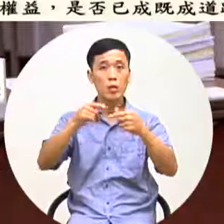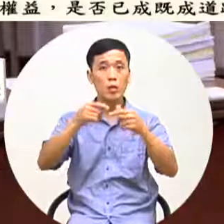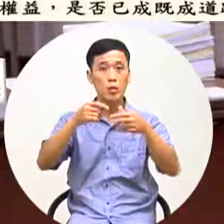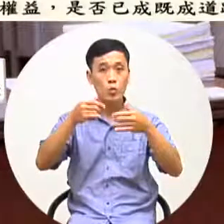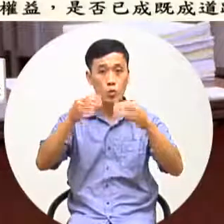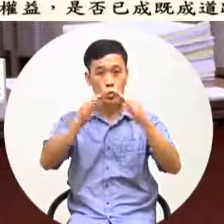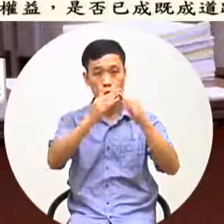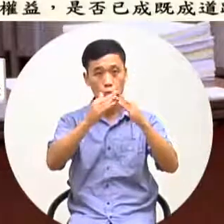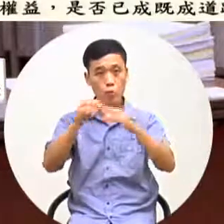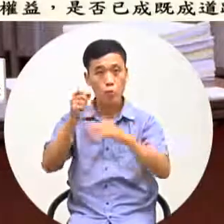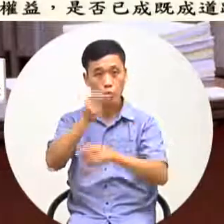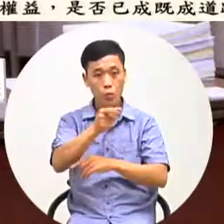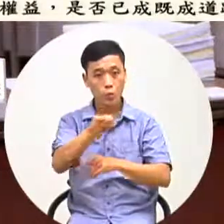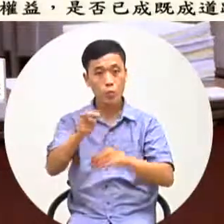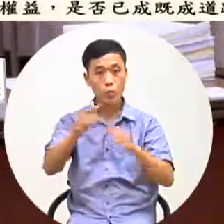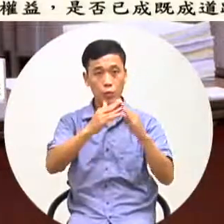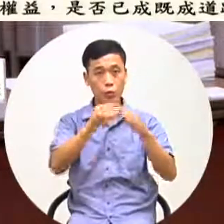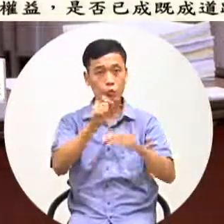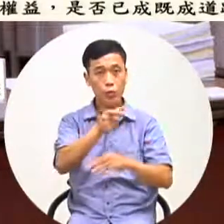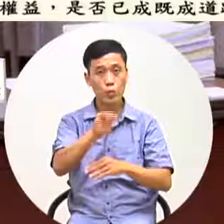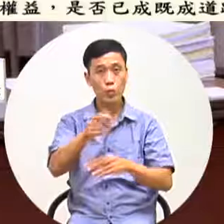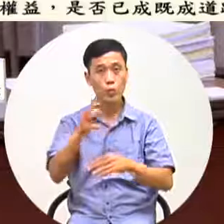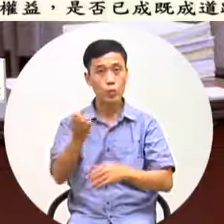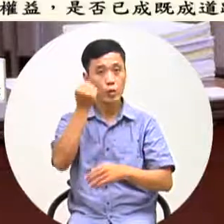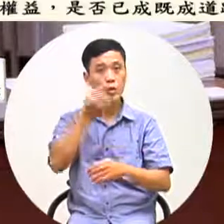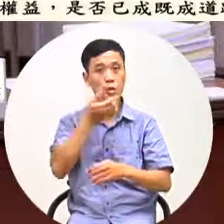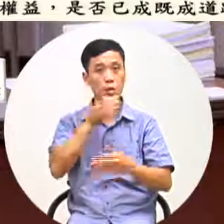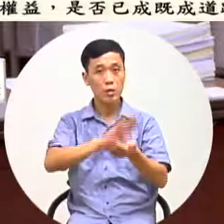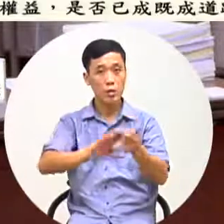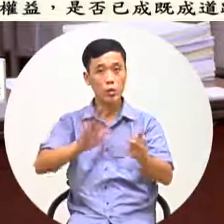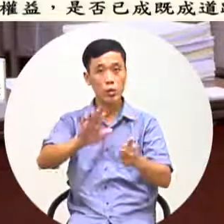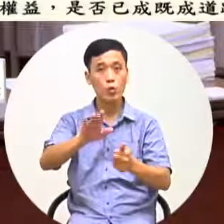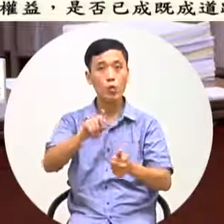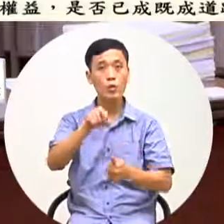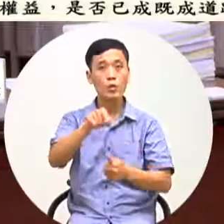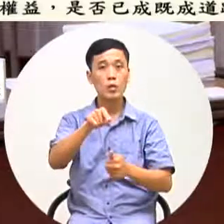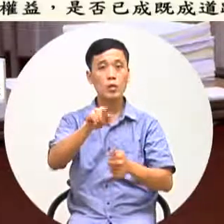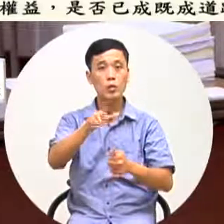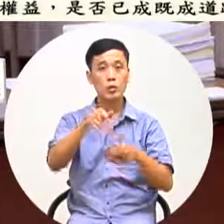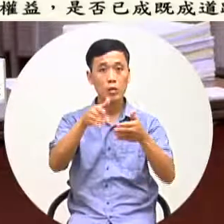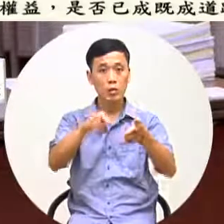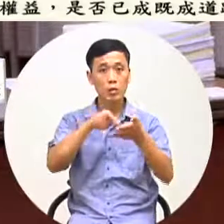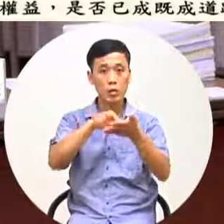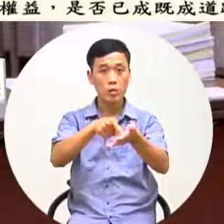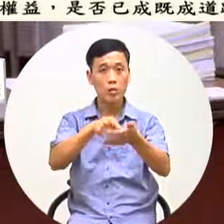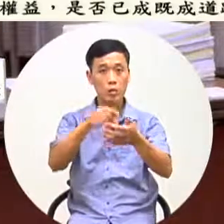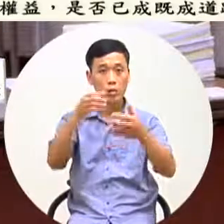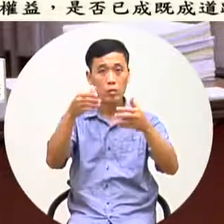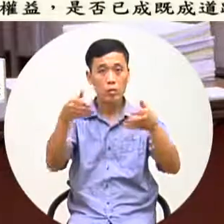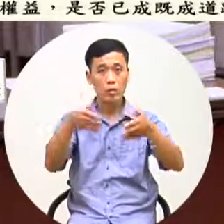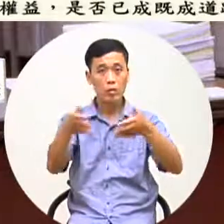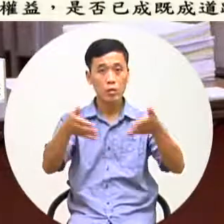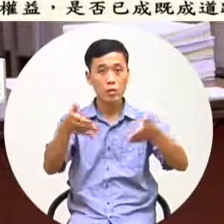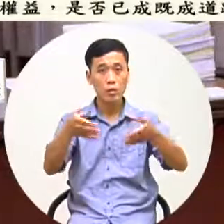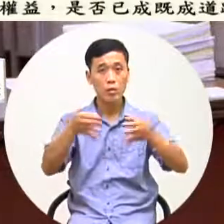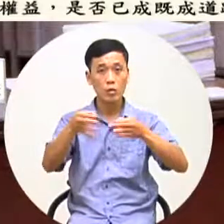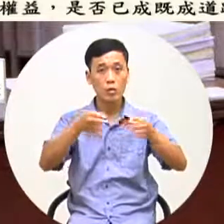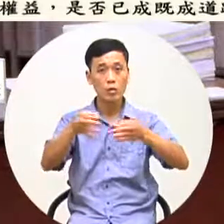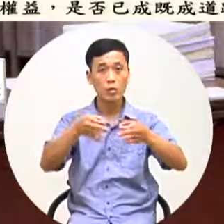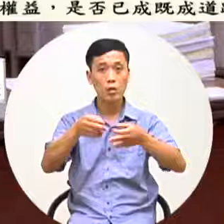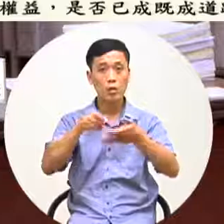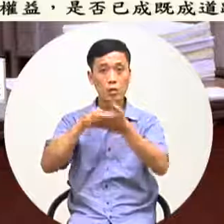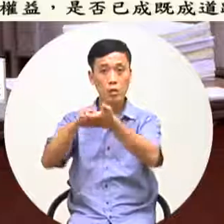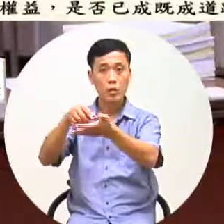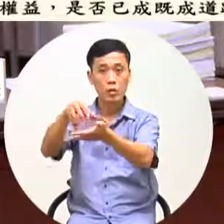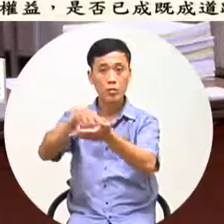善意的第三人，并不知道建商申请建造的过程。本案也涉及到道路地主三十一年来从未主张其权利，